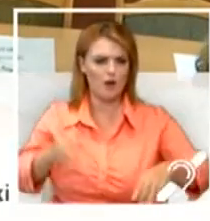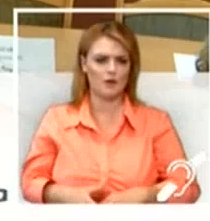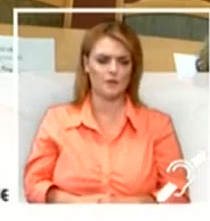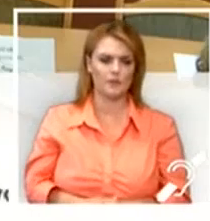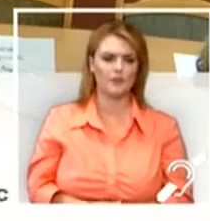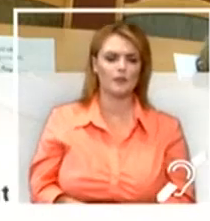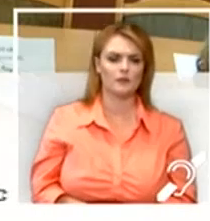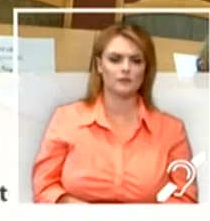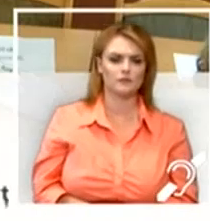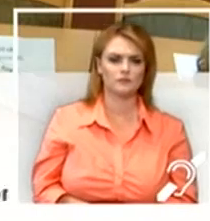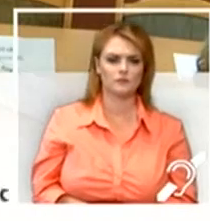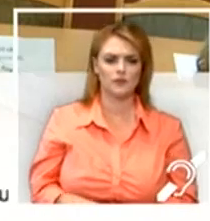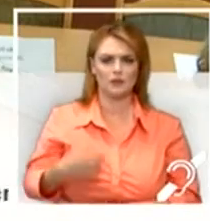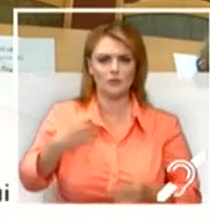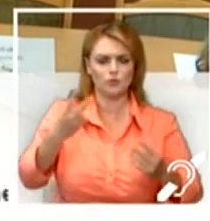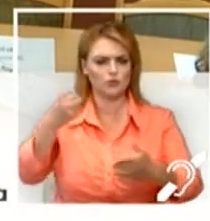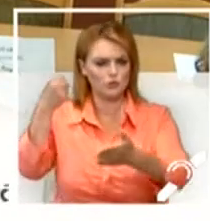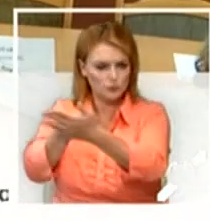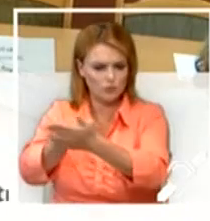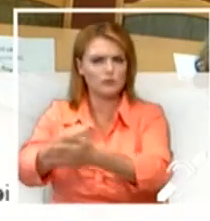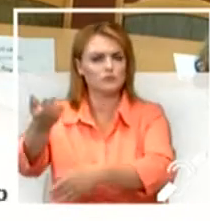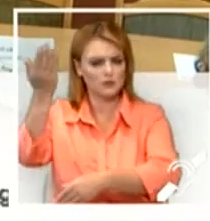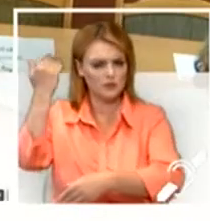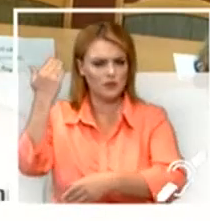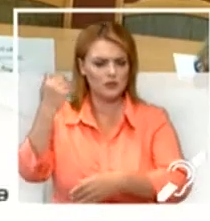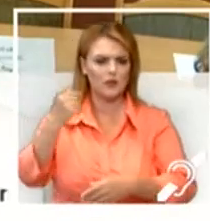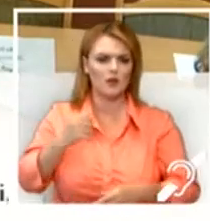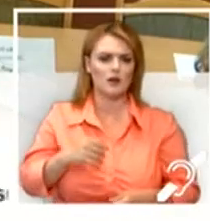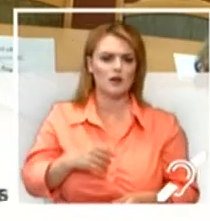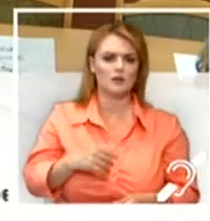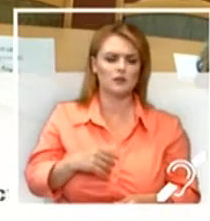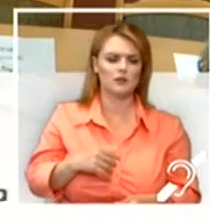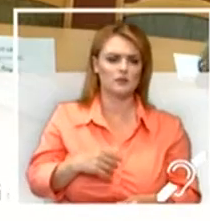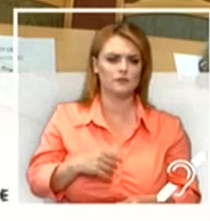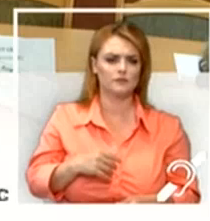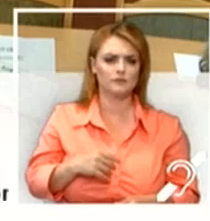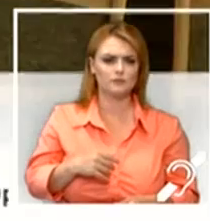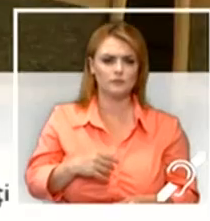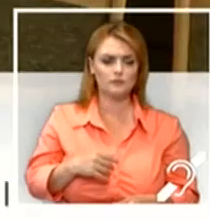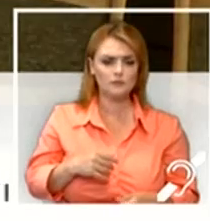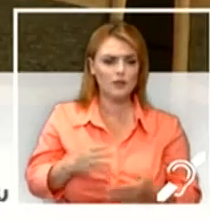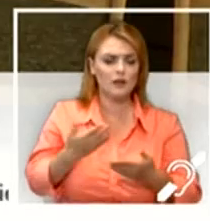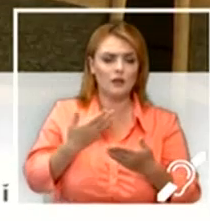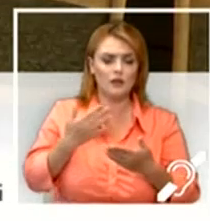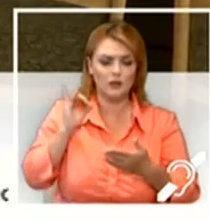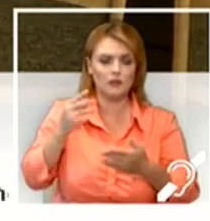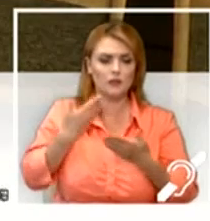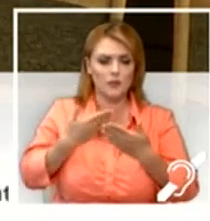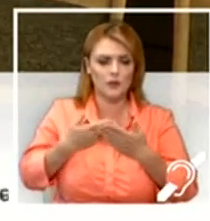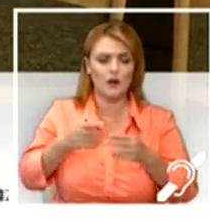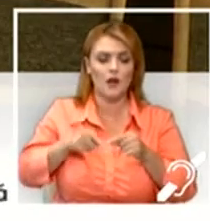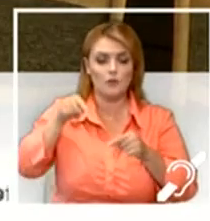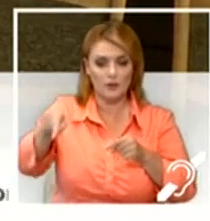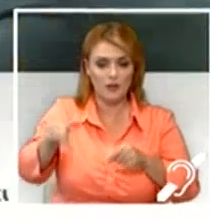Giurgiulești sau de la Reni până la Constanța anterior era, să spunem, 30 de euro, astăzi e peste 100 de euro. În cadrul unei platforme